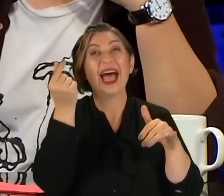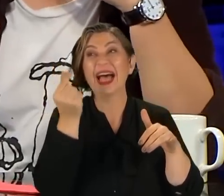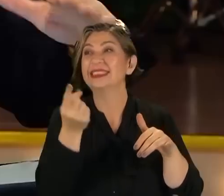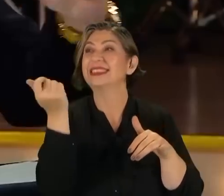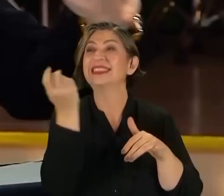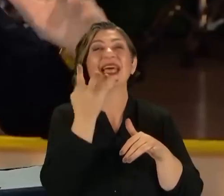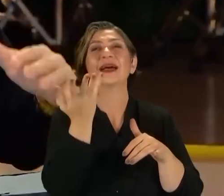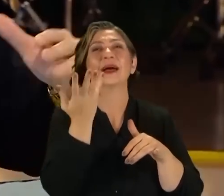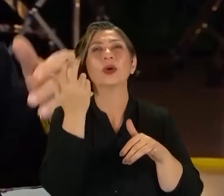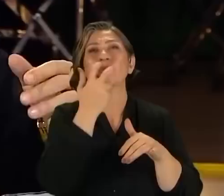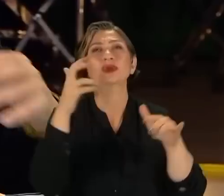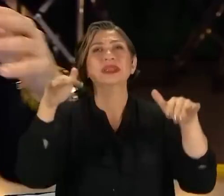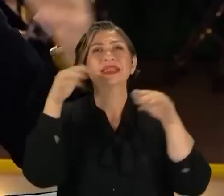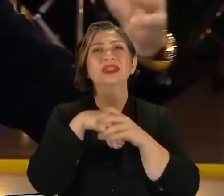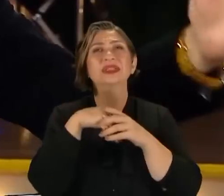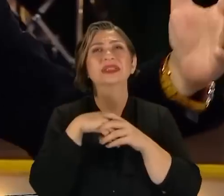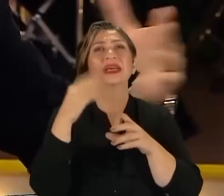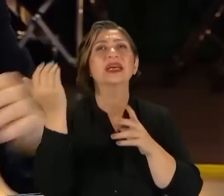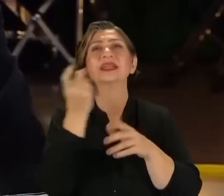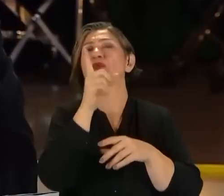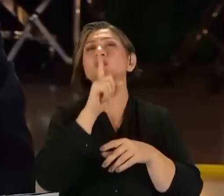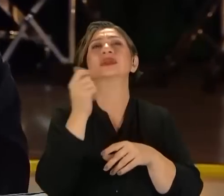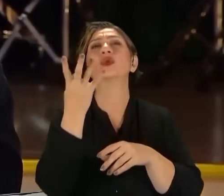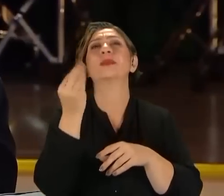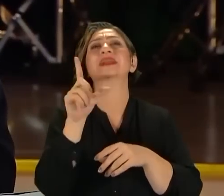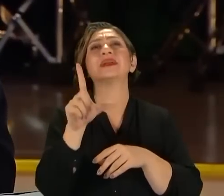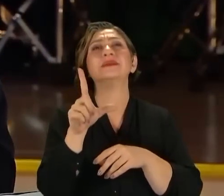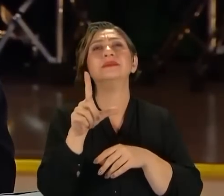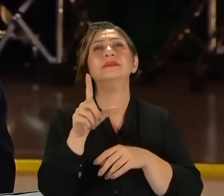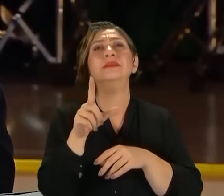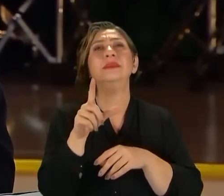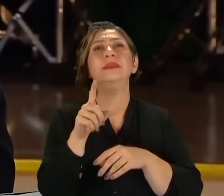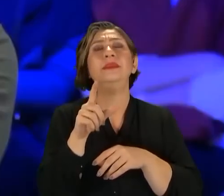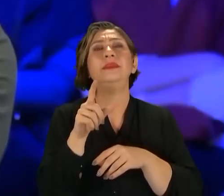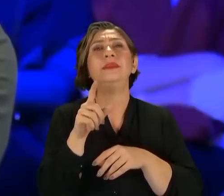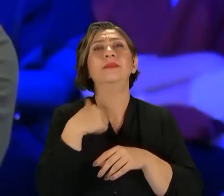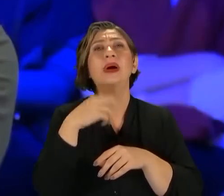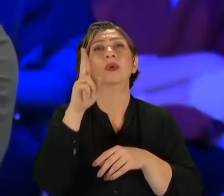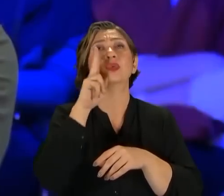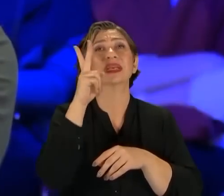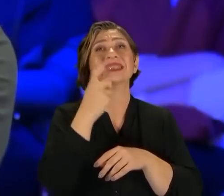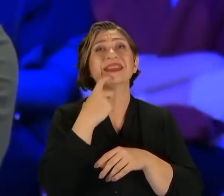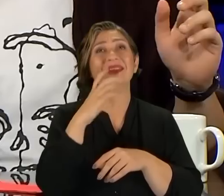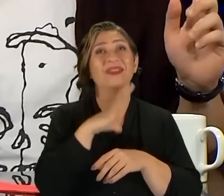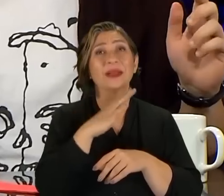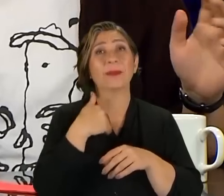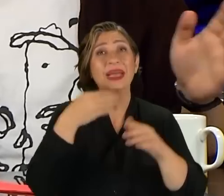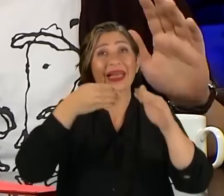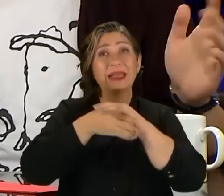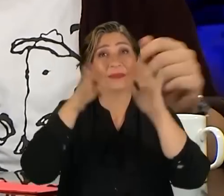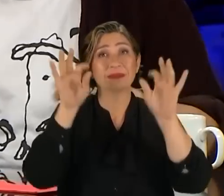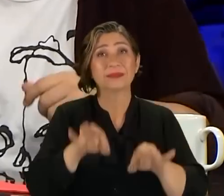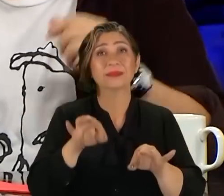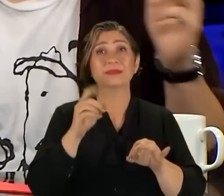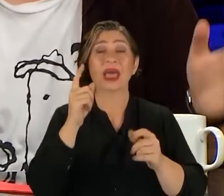en az sayınız kaç bir konser için? Yani kaç yüz kişi olması lazım bir konserde? Ben son 2 senedir varım. Ben girdikten sonra